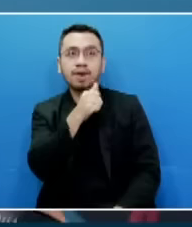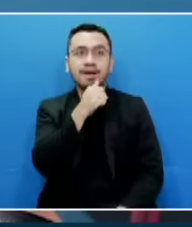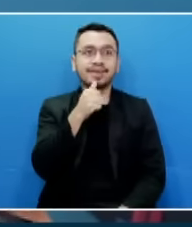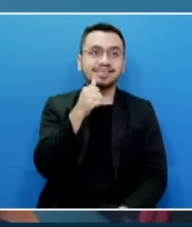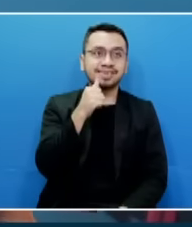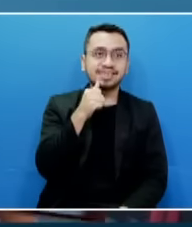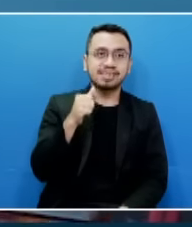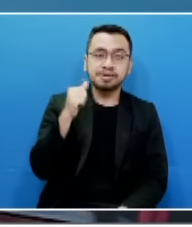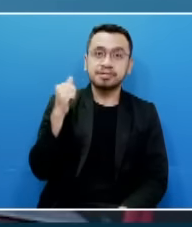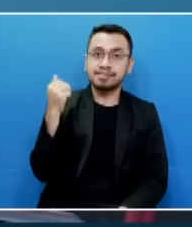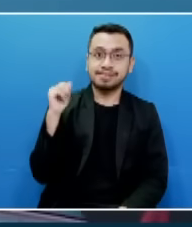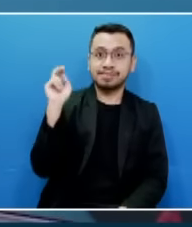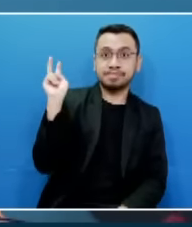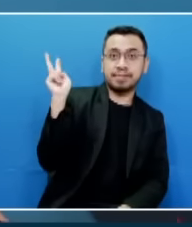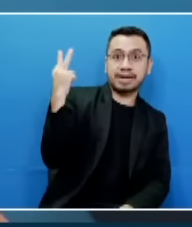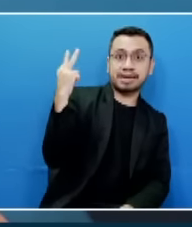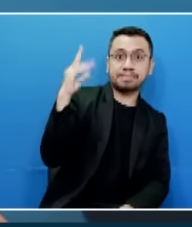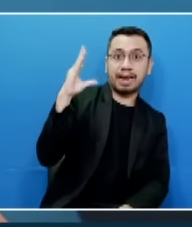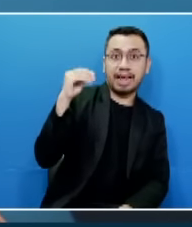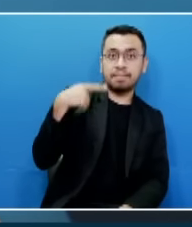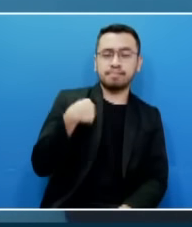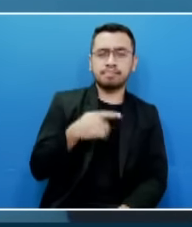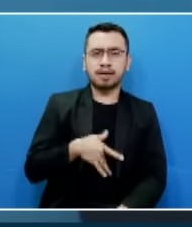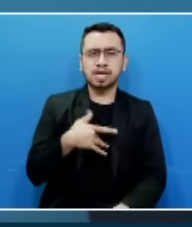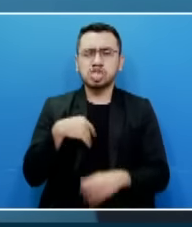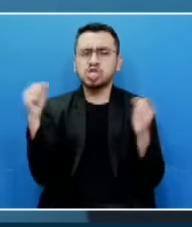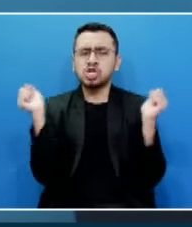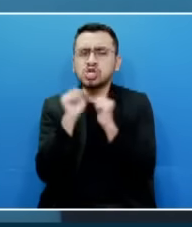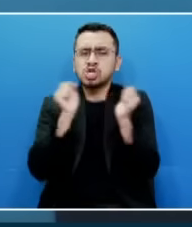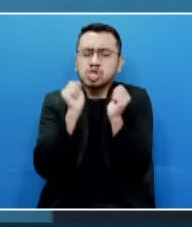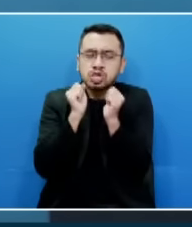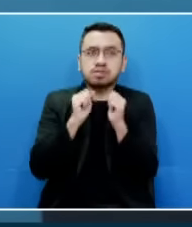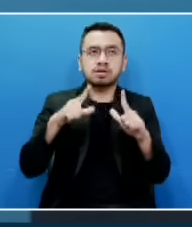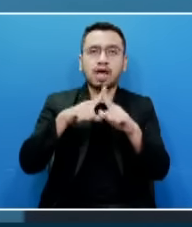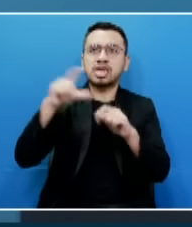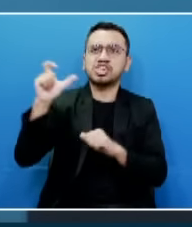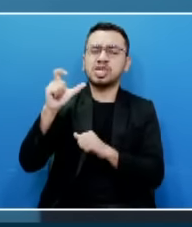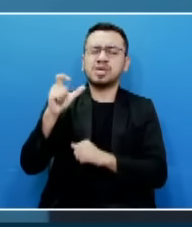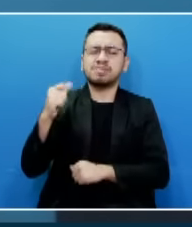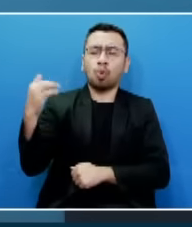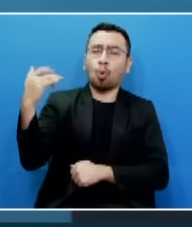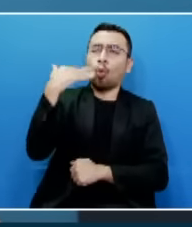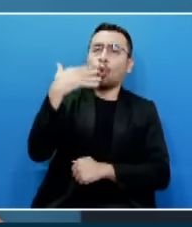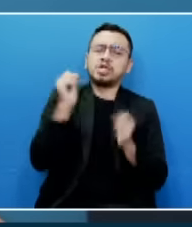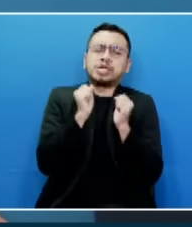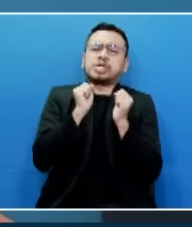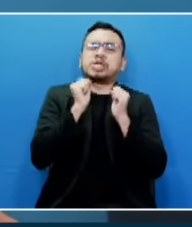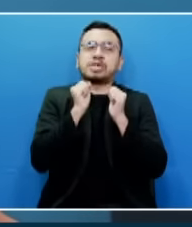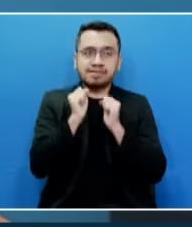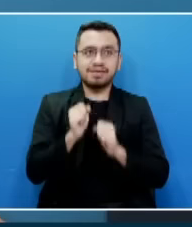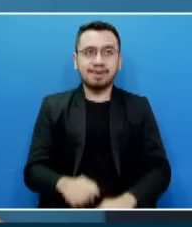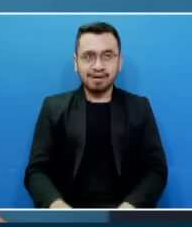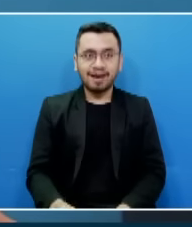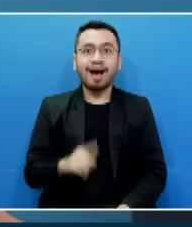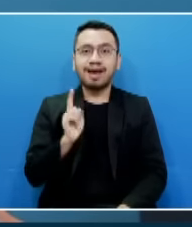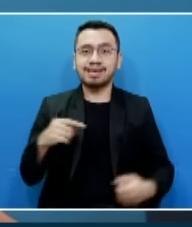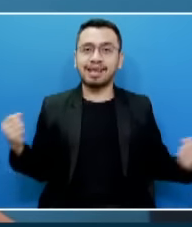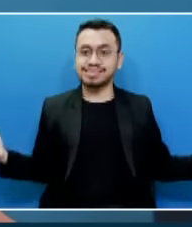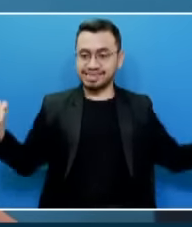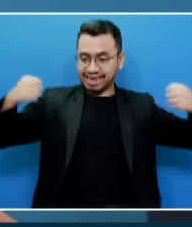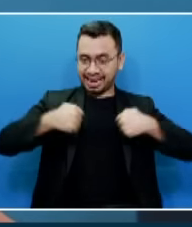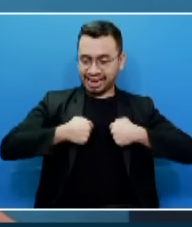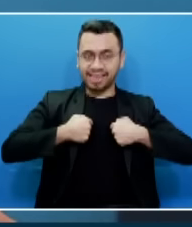malam ac-nya dingin sekali makudnya Dingin sekali KPK kita sama-sama kedinginan jadi kita dapat jaketang